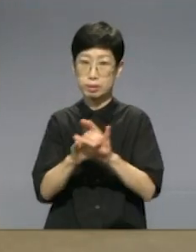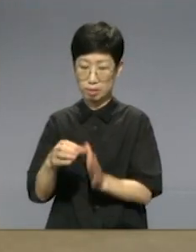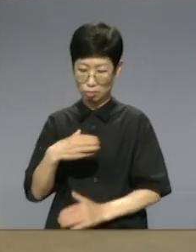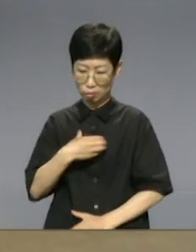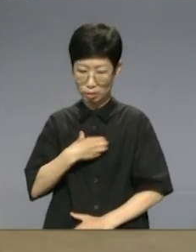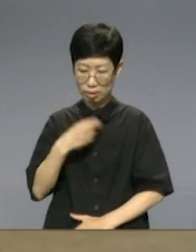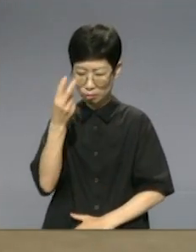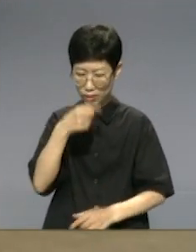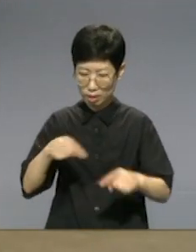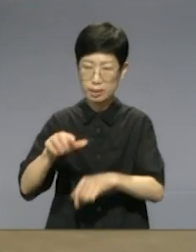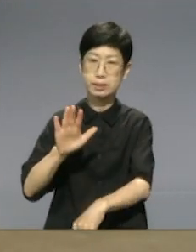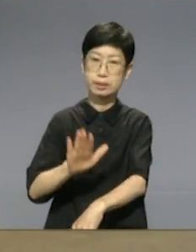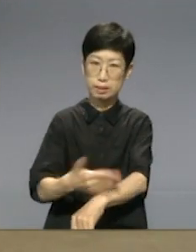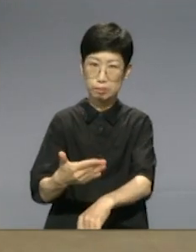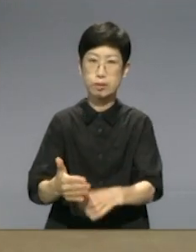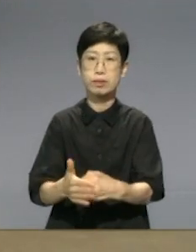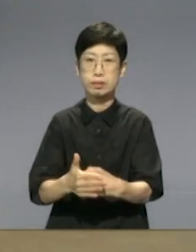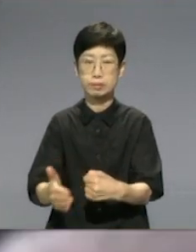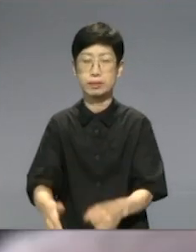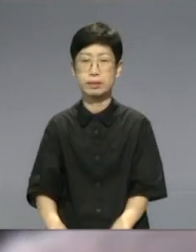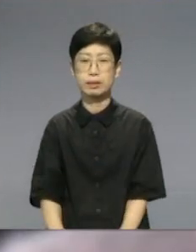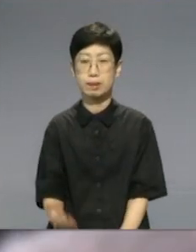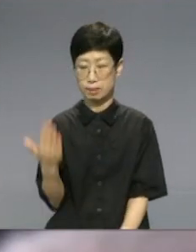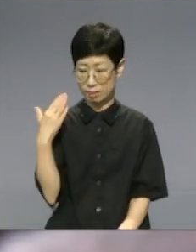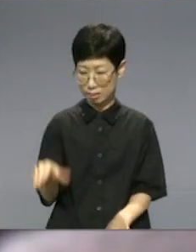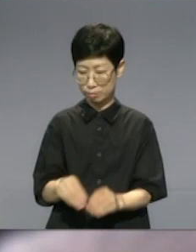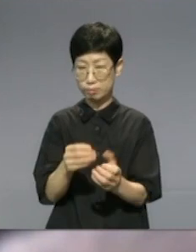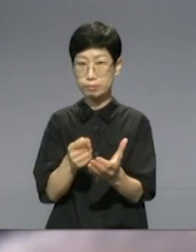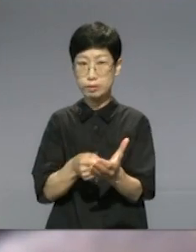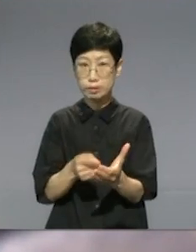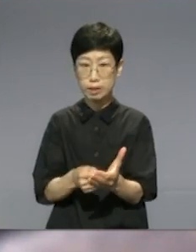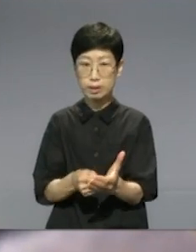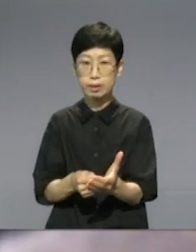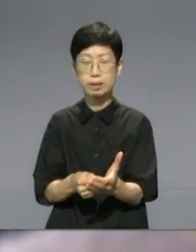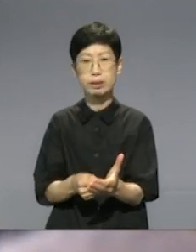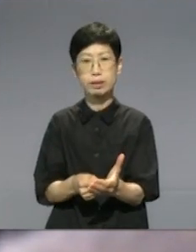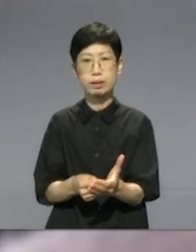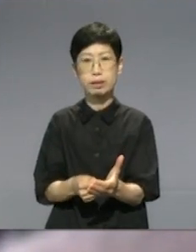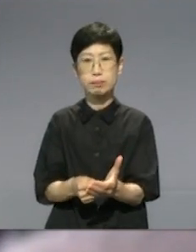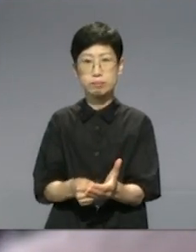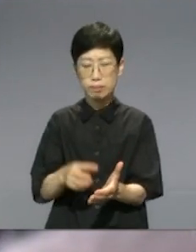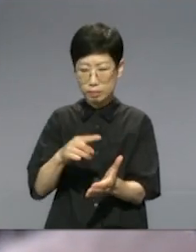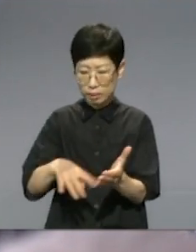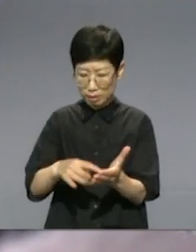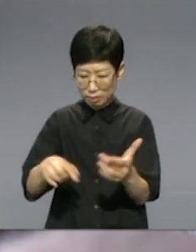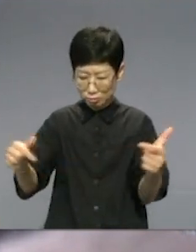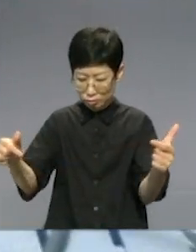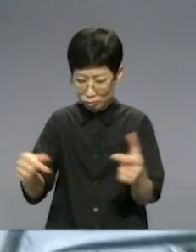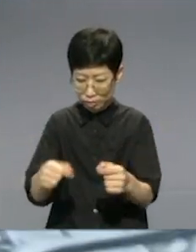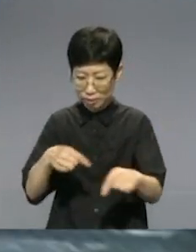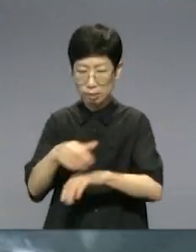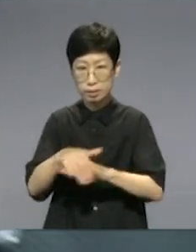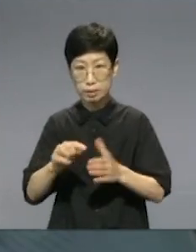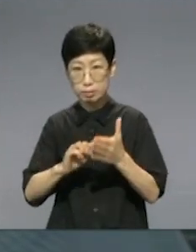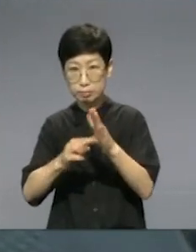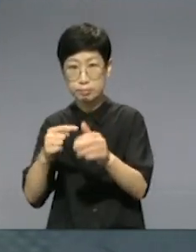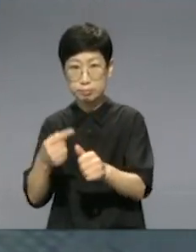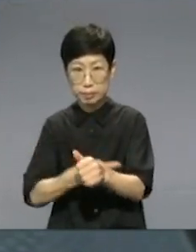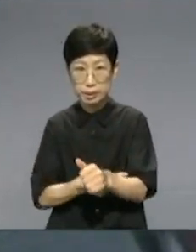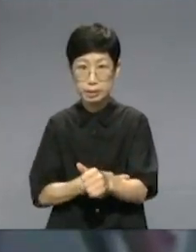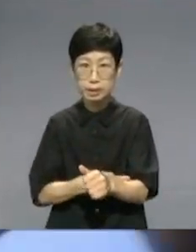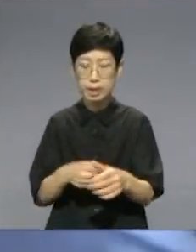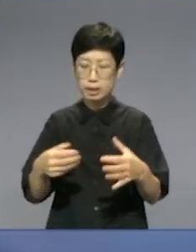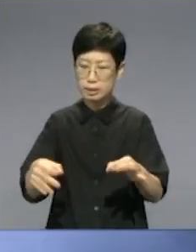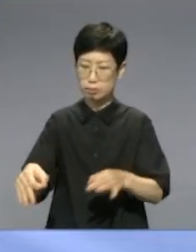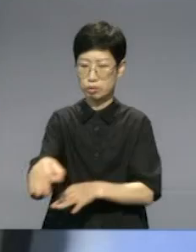못했습니다. 여기에 리즈 트러스 전 총리가 설익은 감세책을 내놓으면서 영국의 금융경제가